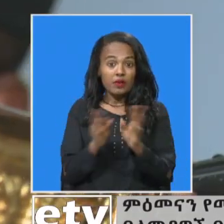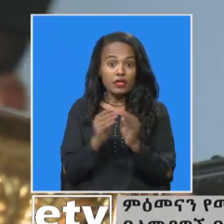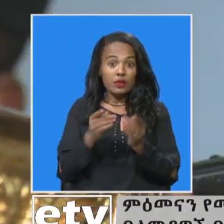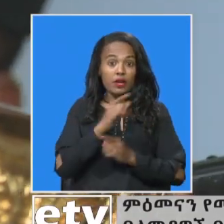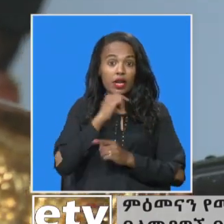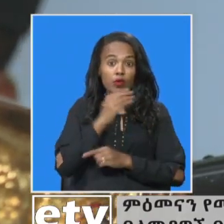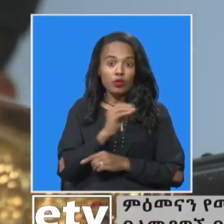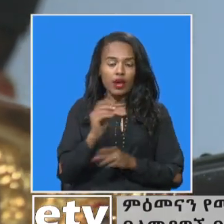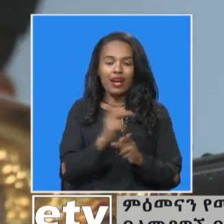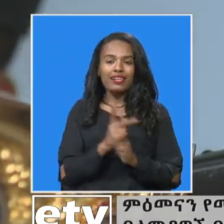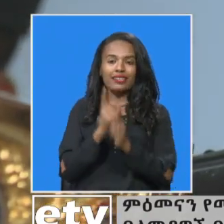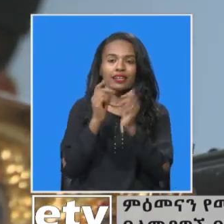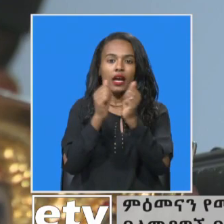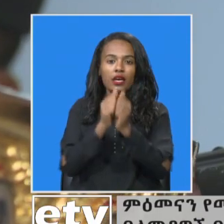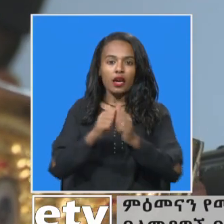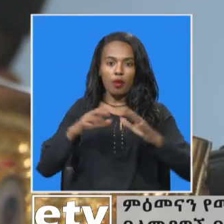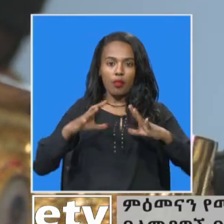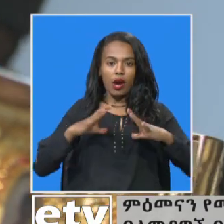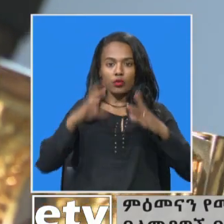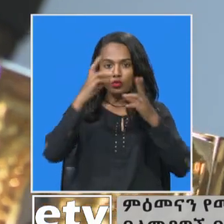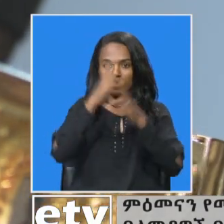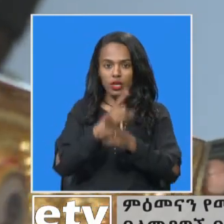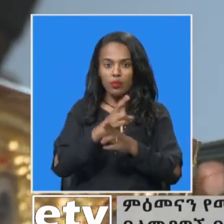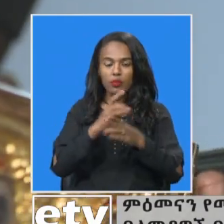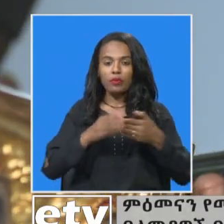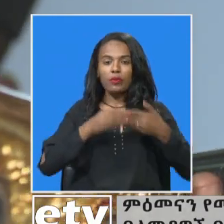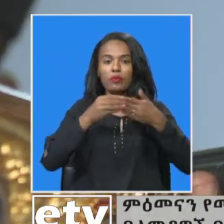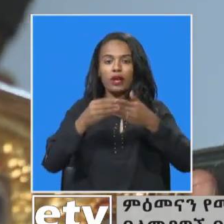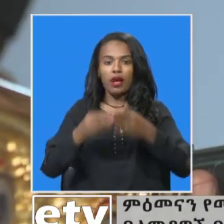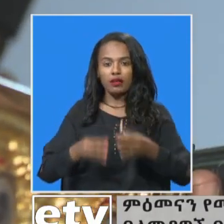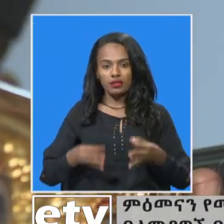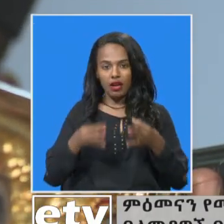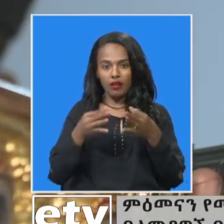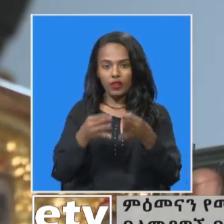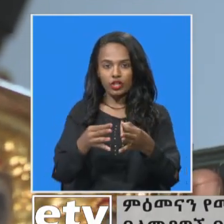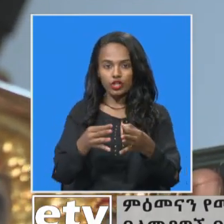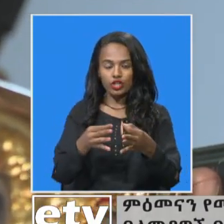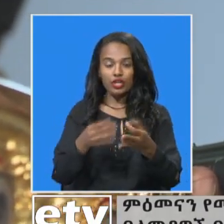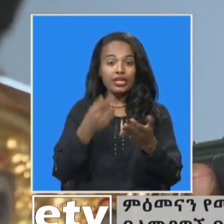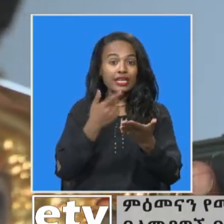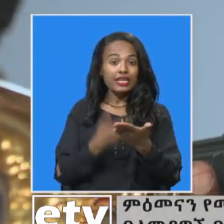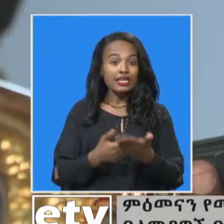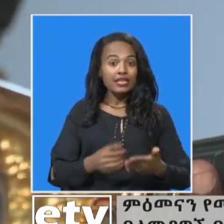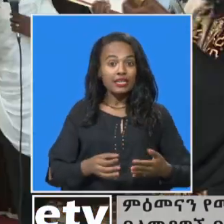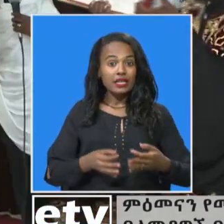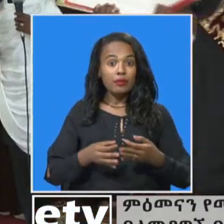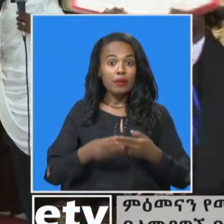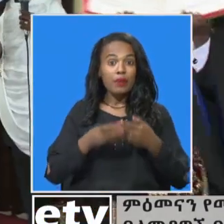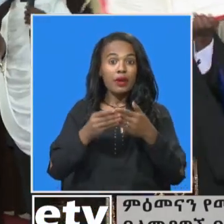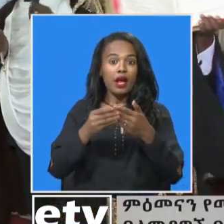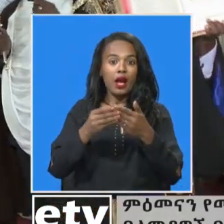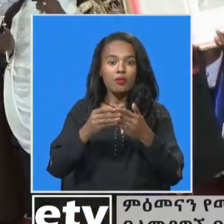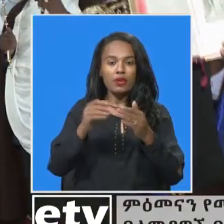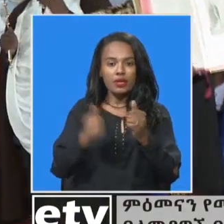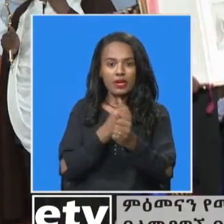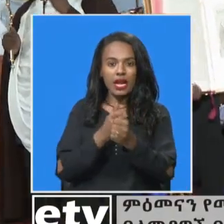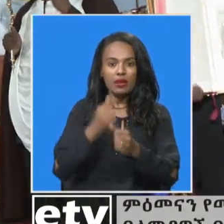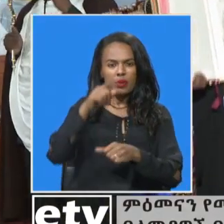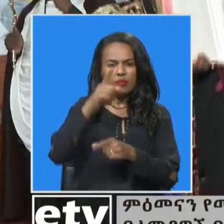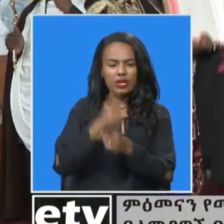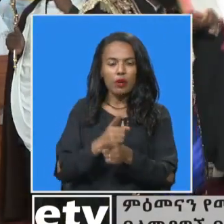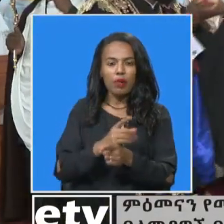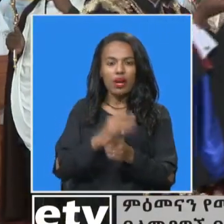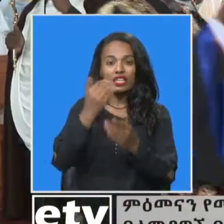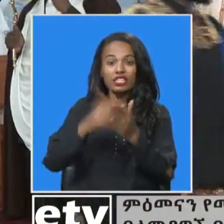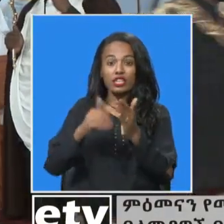እንዳይኖርና ከጥንቃቄ ጋር በዓሉ እንዲከበር መመሪያ አስተላልፋለች። ታዲያ ይህን መመሪያ ምእመናን በሚገባና